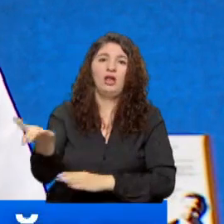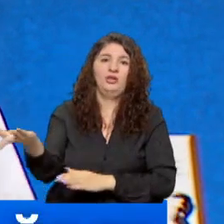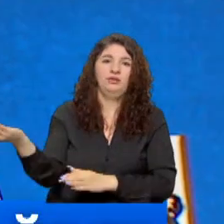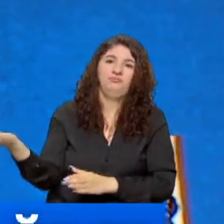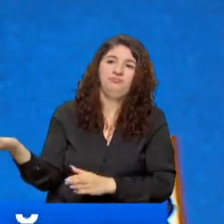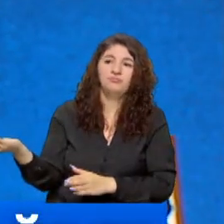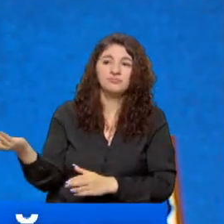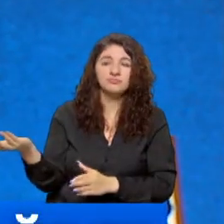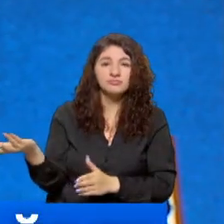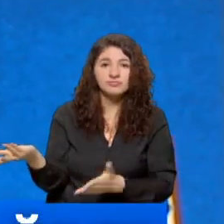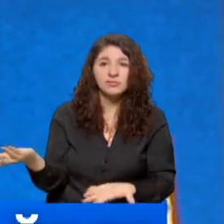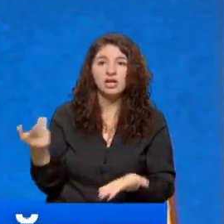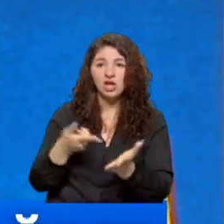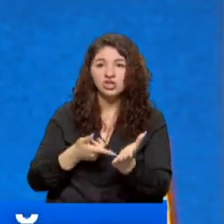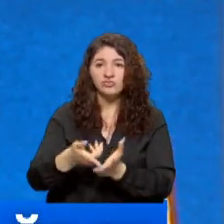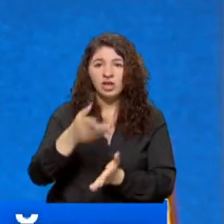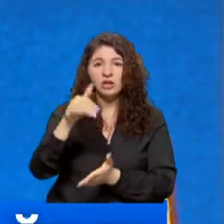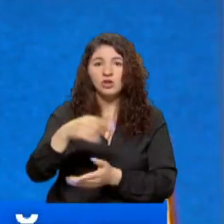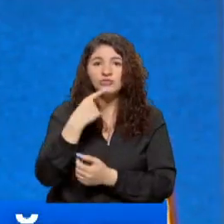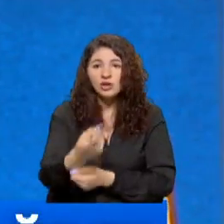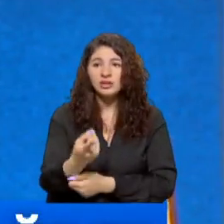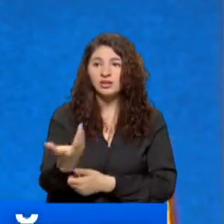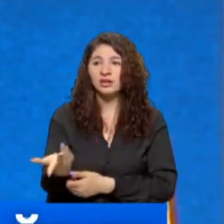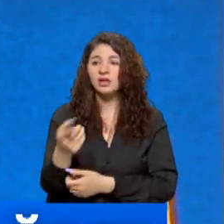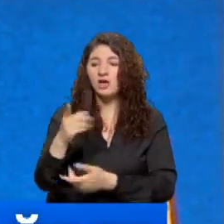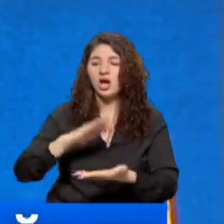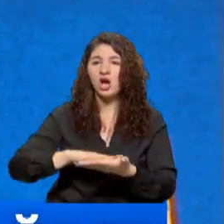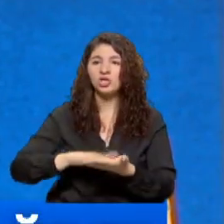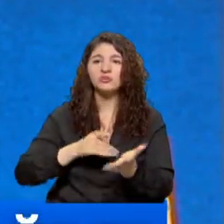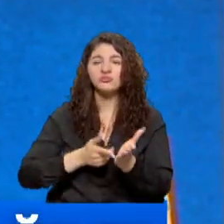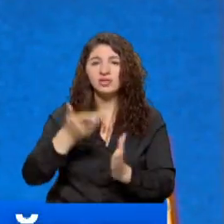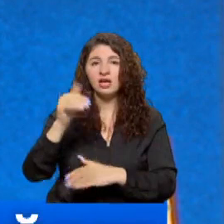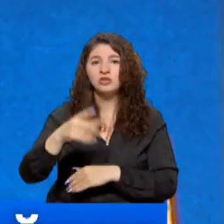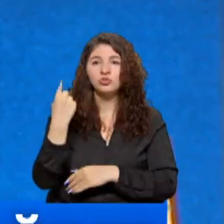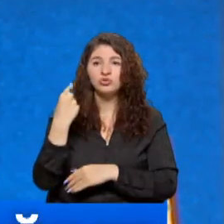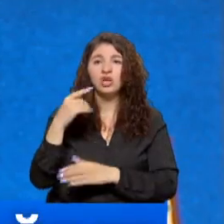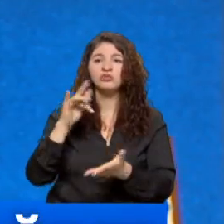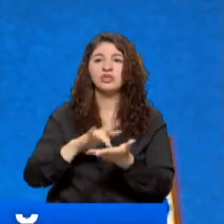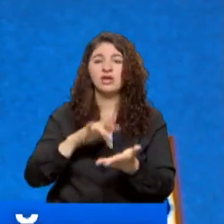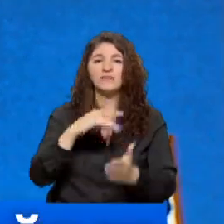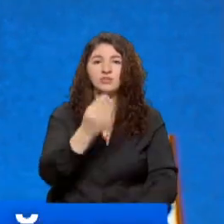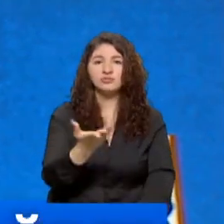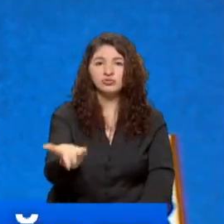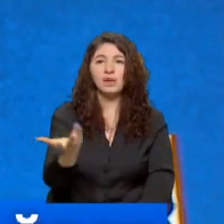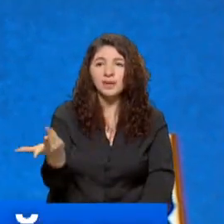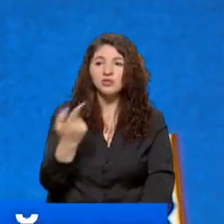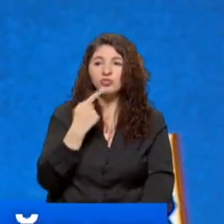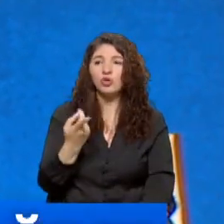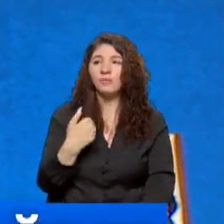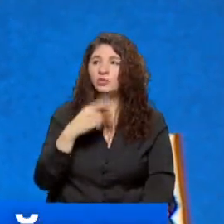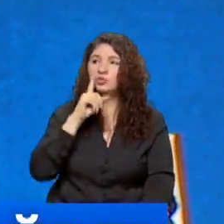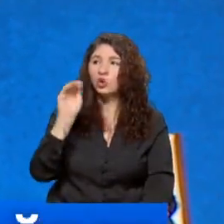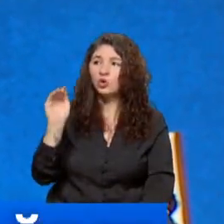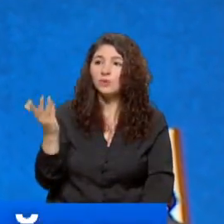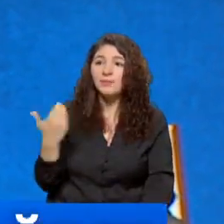yap Şimdi çiftliklere geliyorlar diyorlar ki bir arkadaşımın çiftliğine geldiler Dün ceza kesmişler Peki diyor